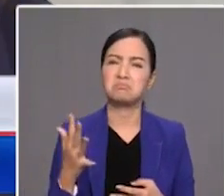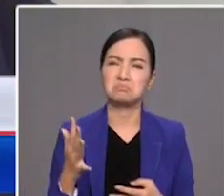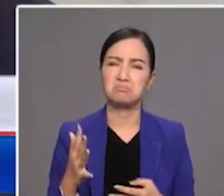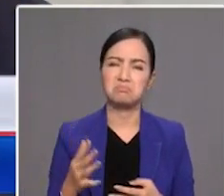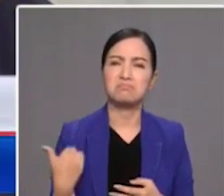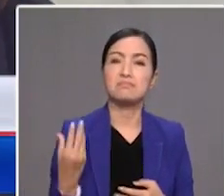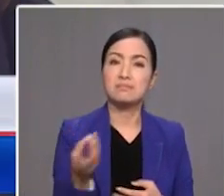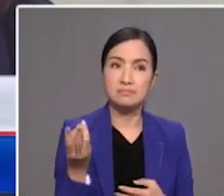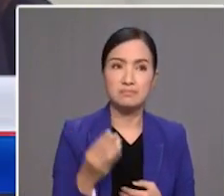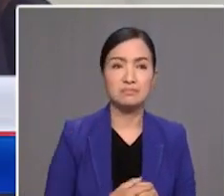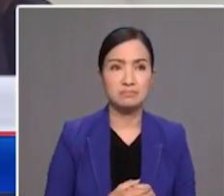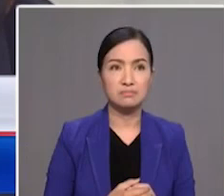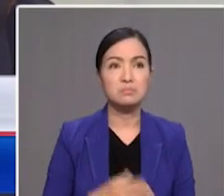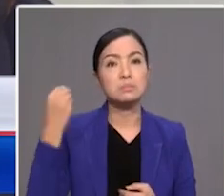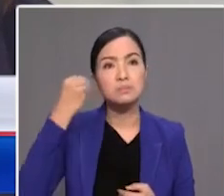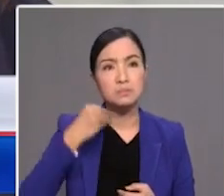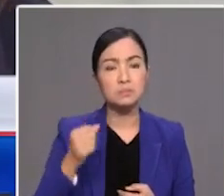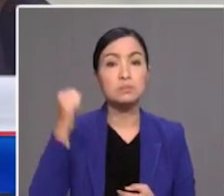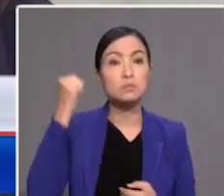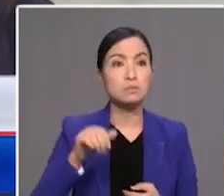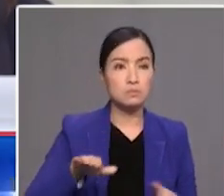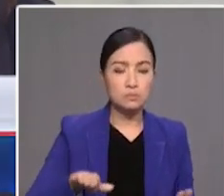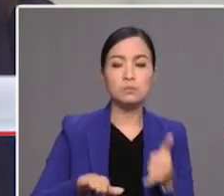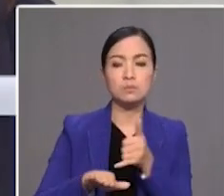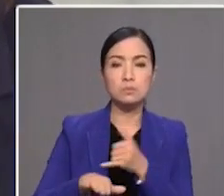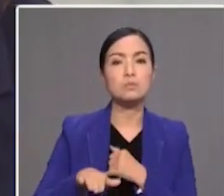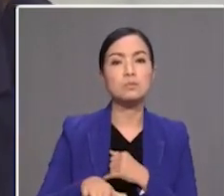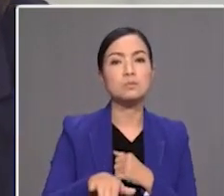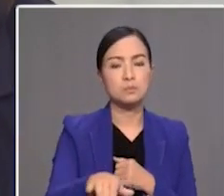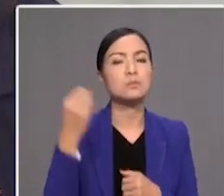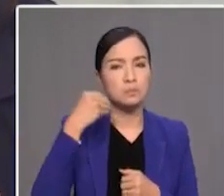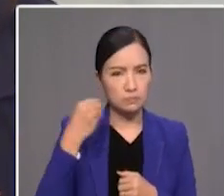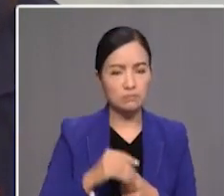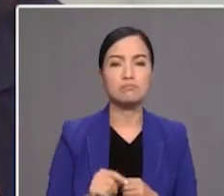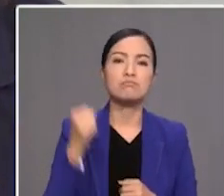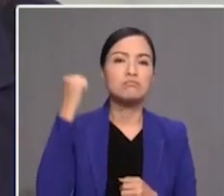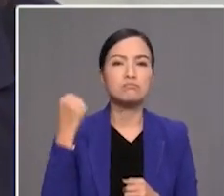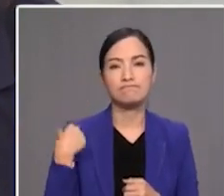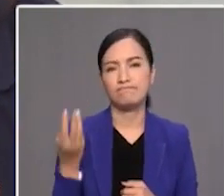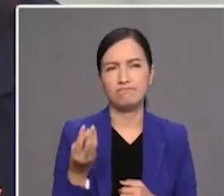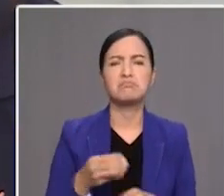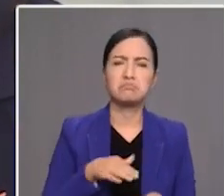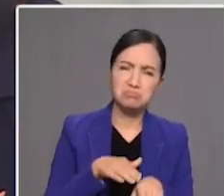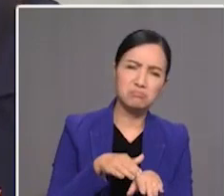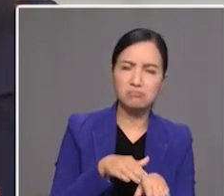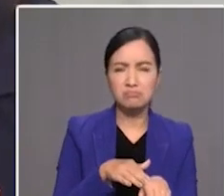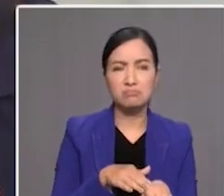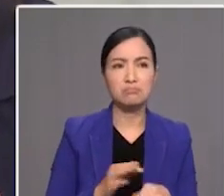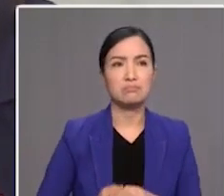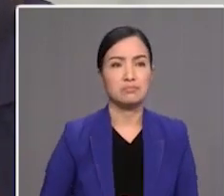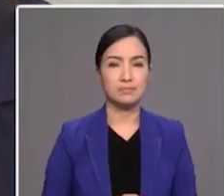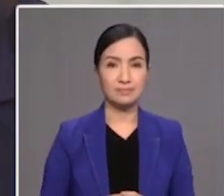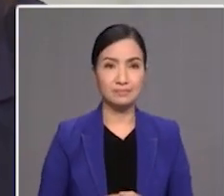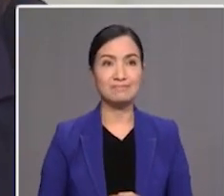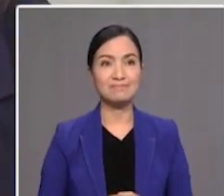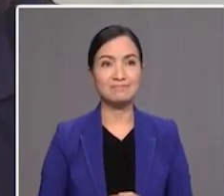เป็นปกติเป็นคนที่ใช้บริการรถเมย์เป็นประจำอยู่แล้วค่ะก็รถติดมากเลยกว่าจะเปิดอะไรอย่าง